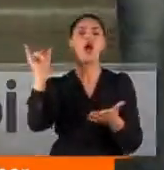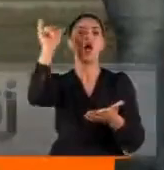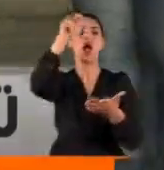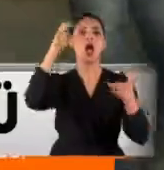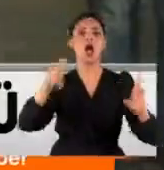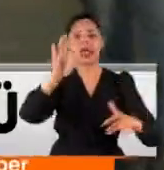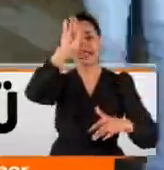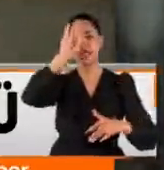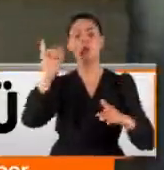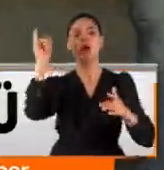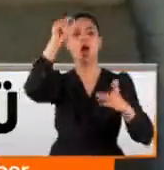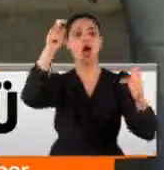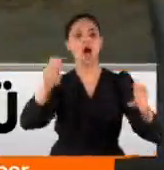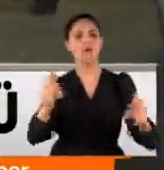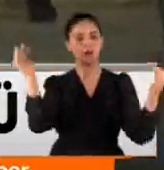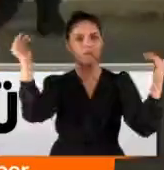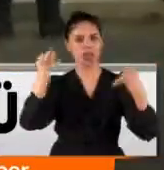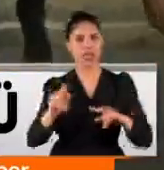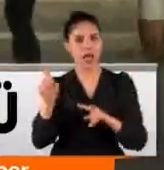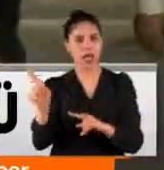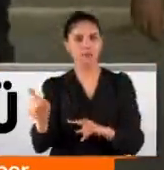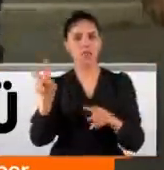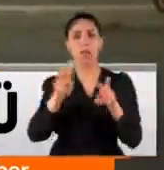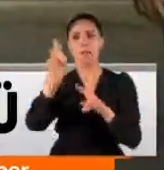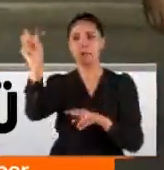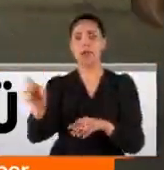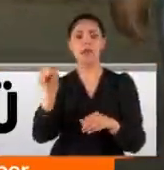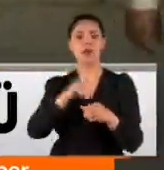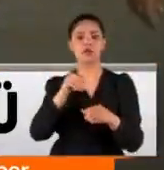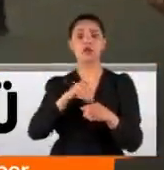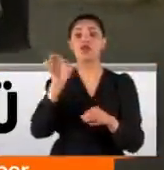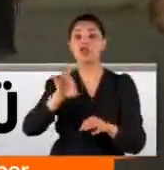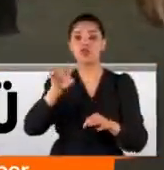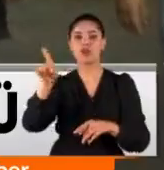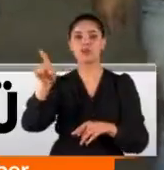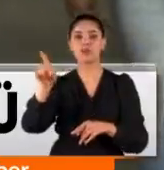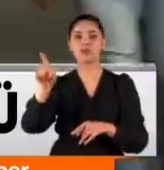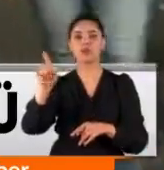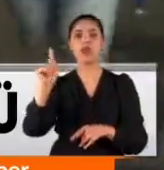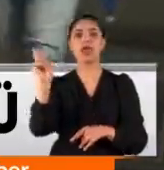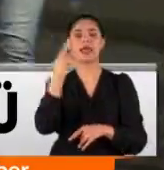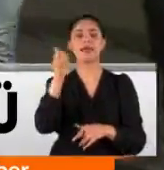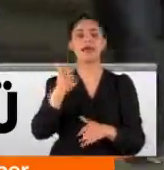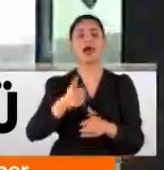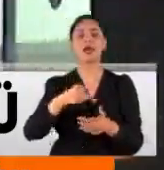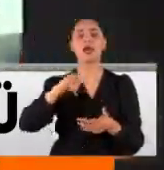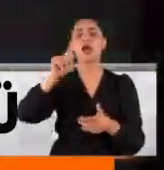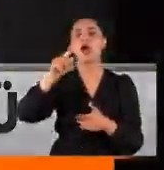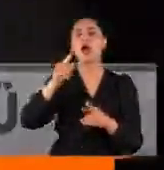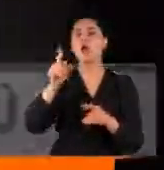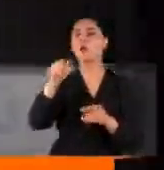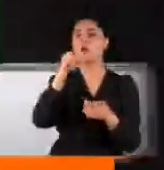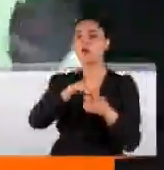Havalimanı yemiştir ve Mehmet Aydın şimdi Havalimanı içerisinde yer alan Mülki İdare Amirliği'ne getirildi